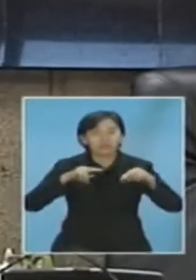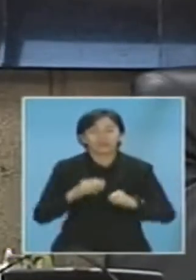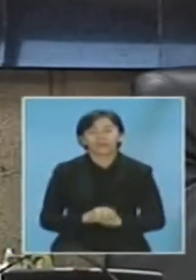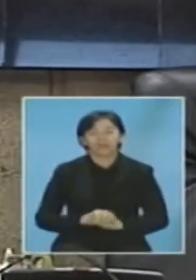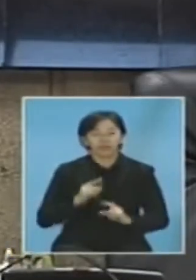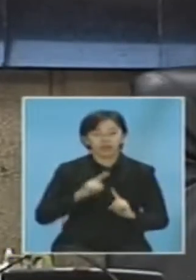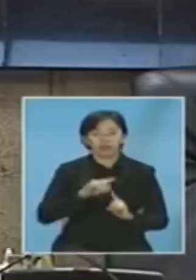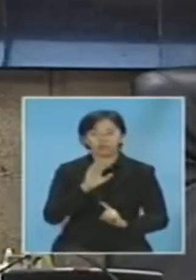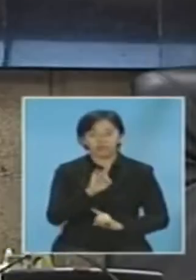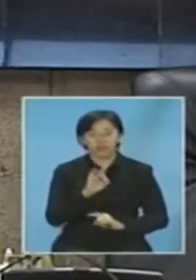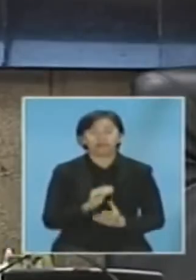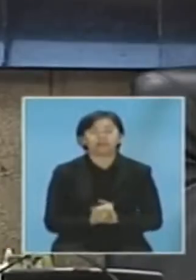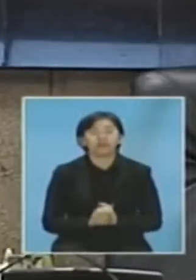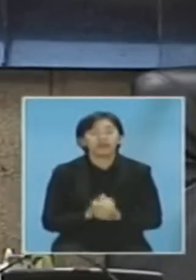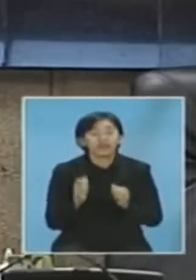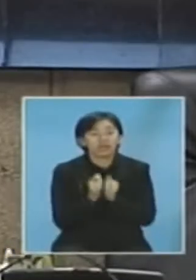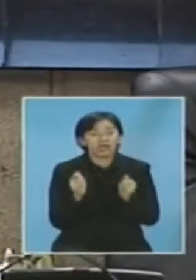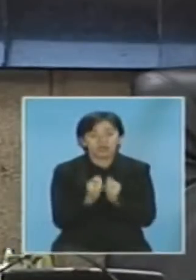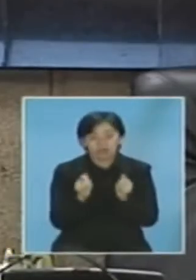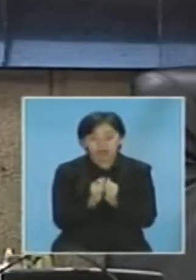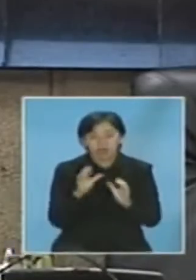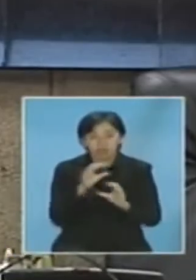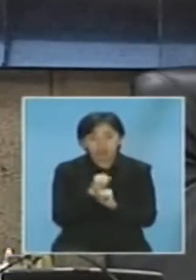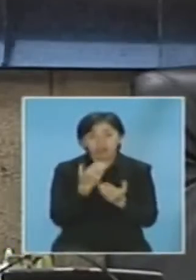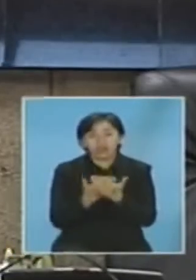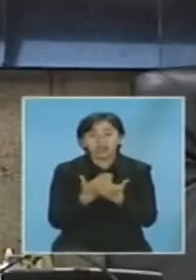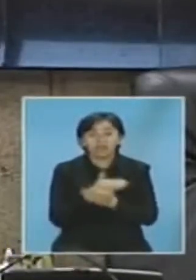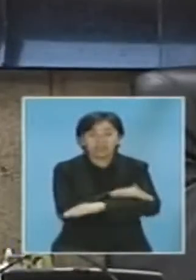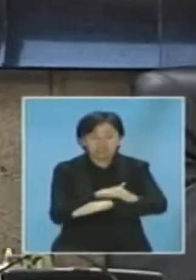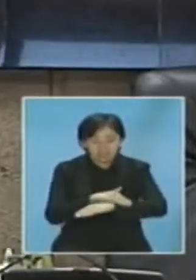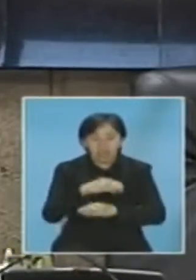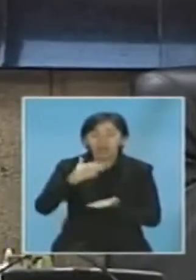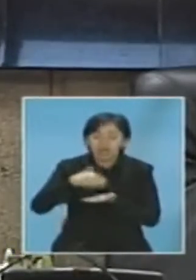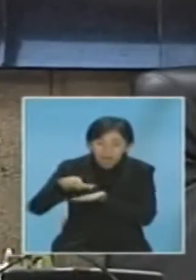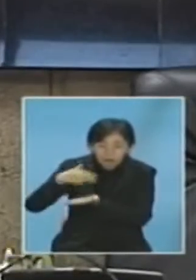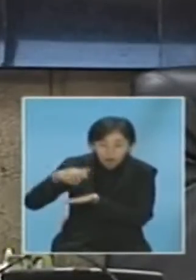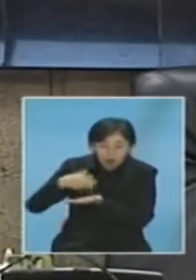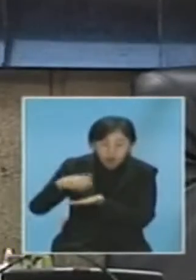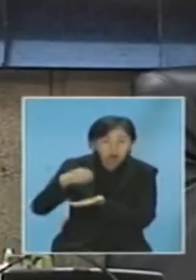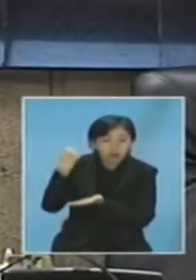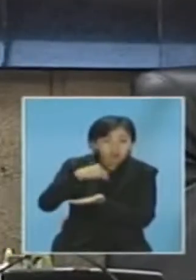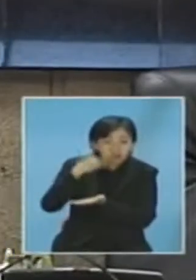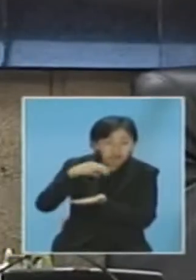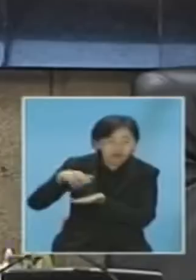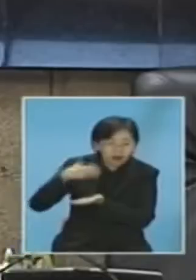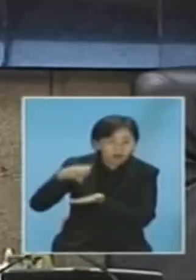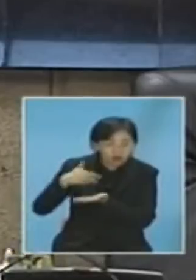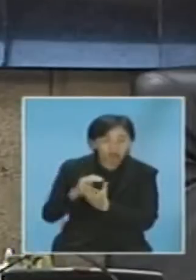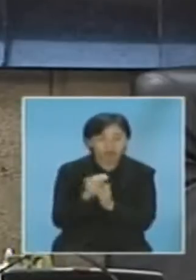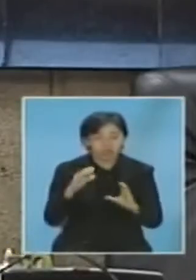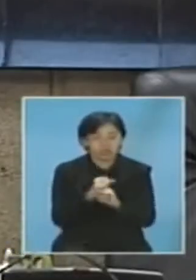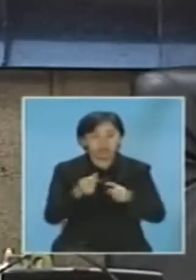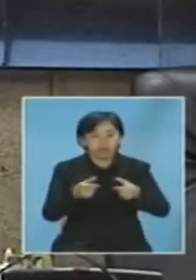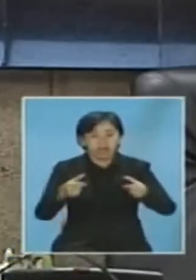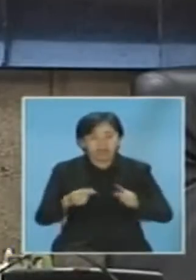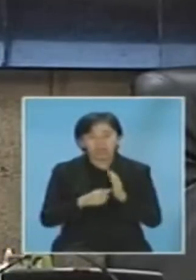8. เมื่อคณะอนุกรรมการปิดบัญชีรายงานมาทุกครั้งก็ได้มีการนำเสนอรายงานนี้ต่อ